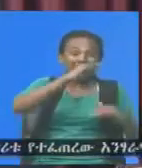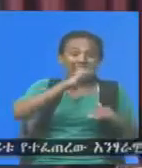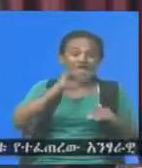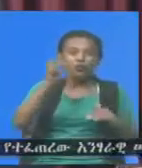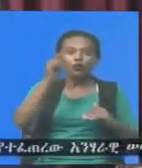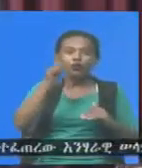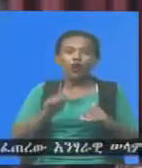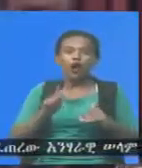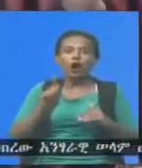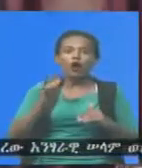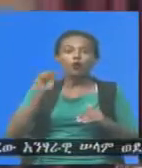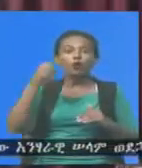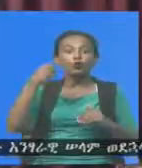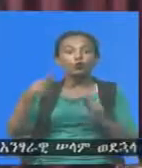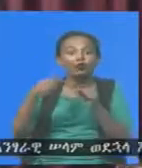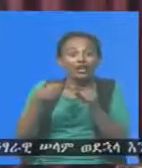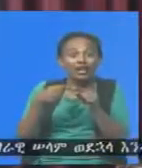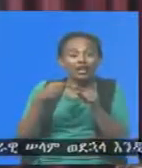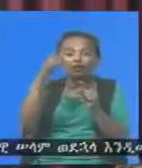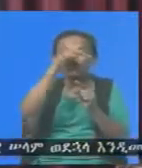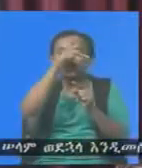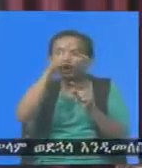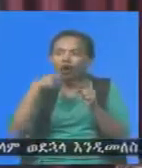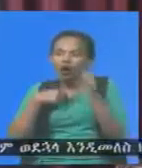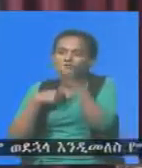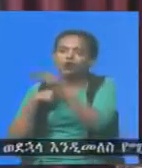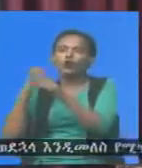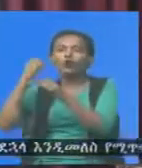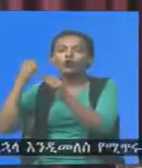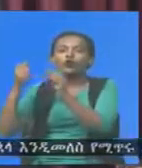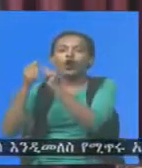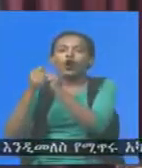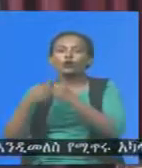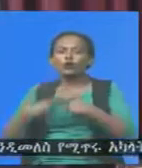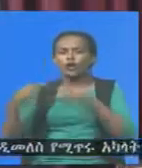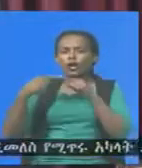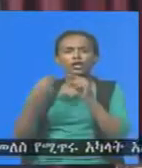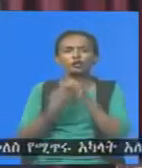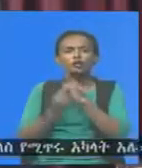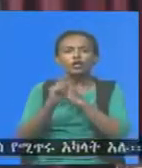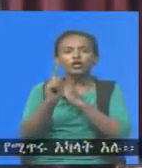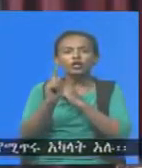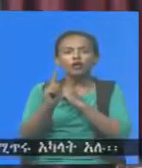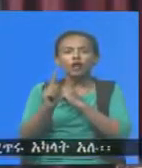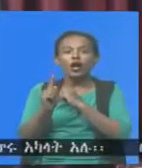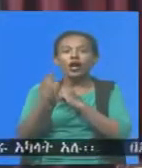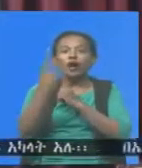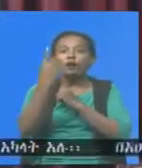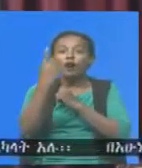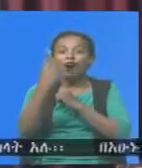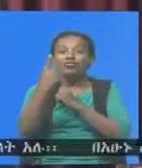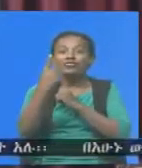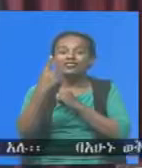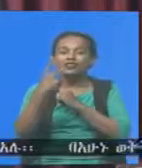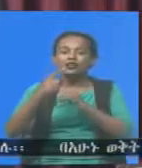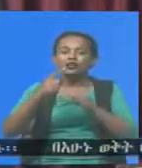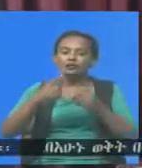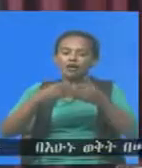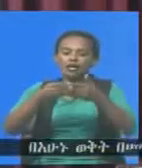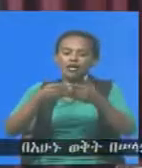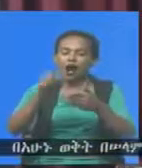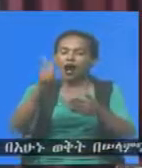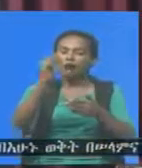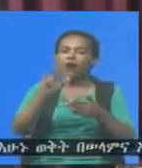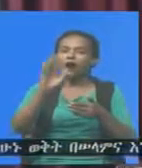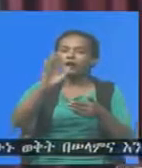የሚገናኘው ኬንያ ካለው ቦረና ጋር። መገናኘት ብቻ አይደለም፣ በአንድ አባገዳ ይተዳደራል። ሁለት ፕሬዝዳንት ያለው